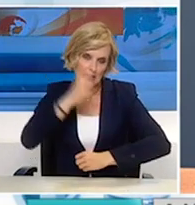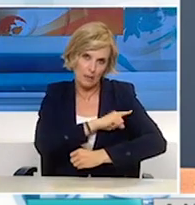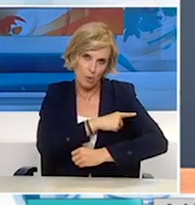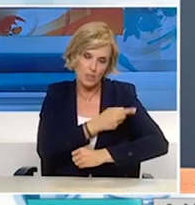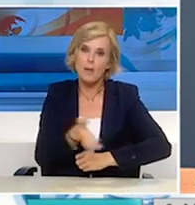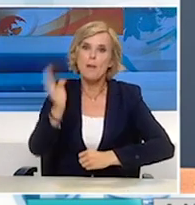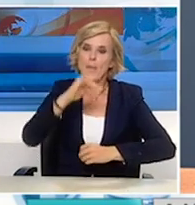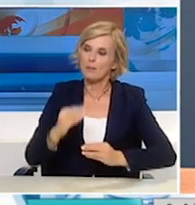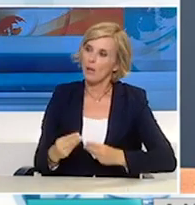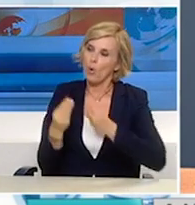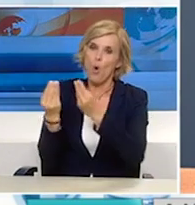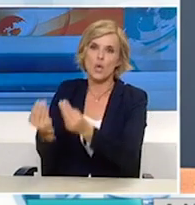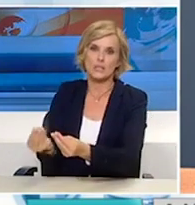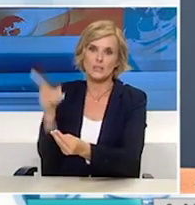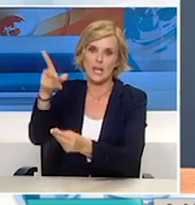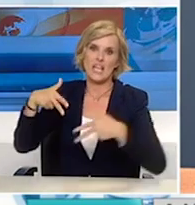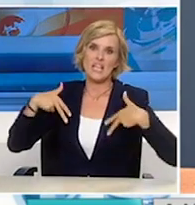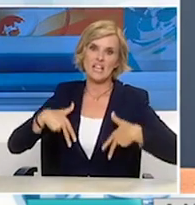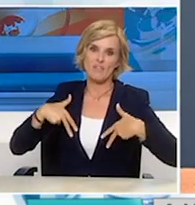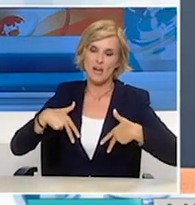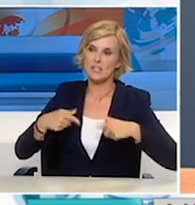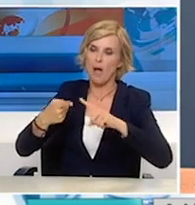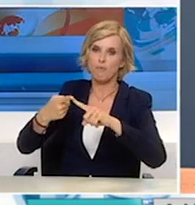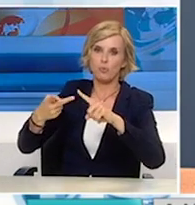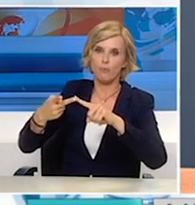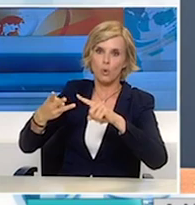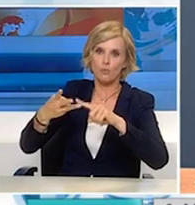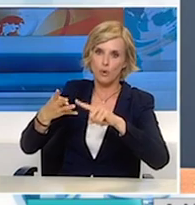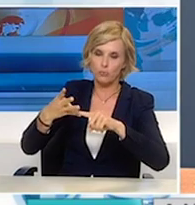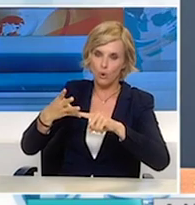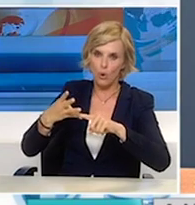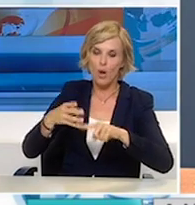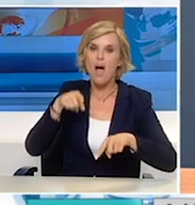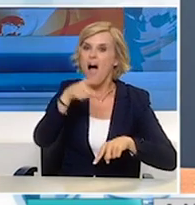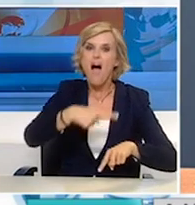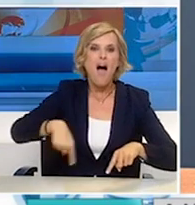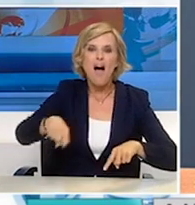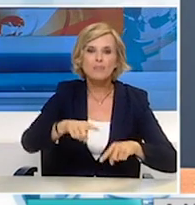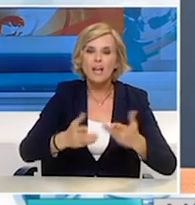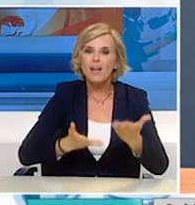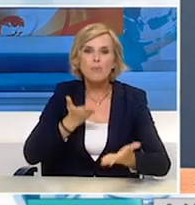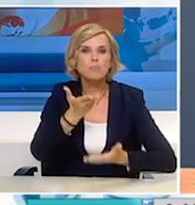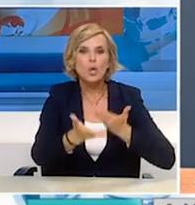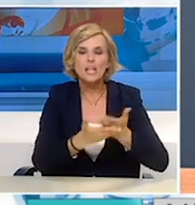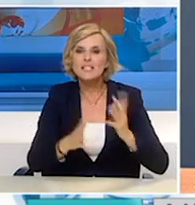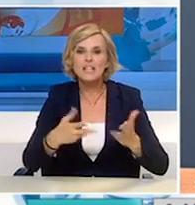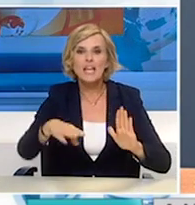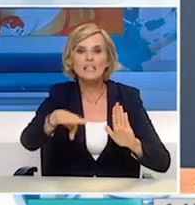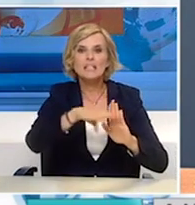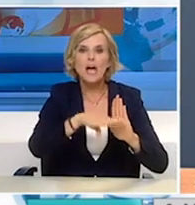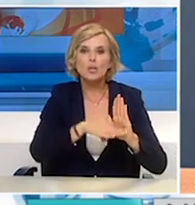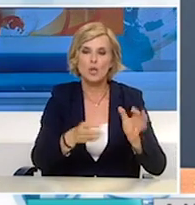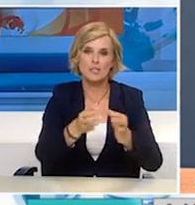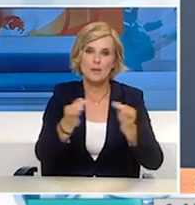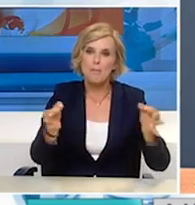μας κυρίως βασίζεται σε κανόνες με τους οποίους μπορεί κανείς να επανέλθει στην κανονικότητα. Δηλαδή αυτό που λέμε τα μέτρα υγιεινής,